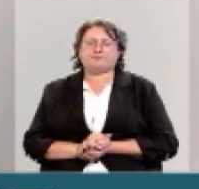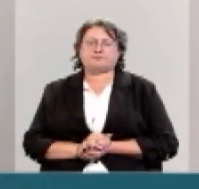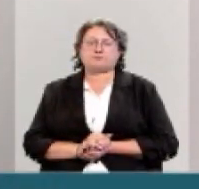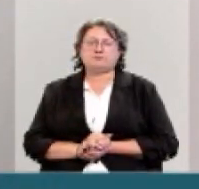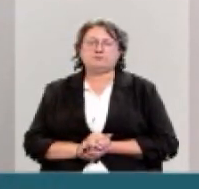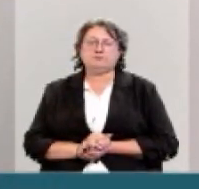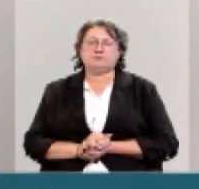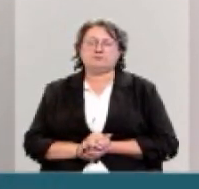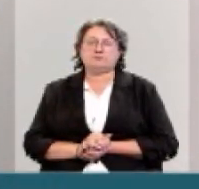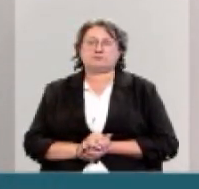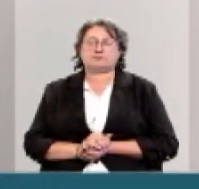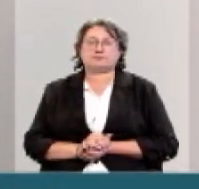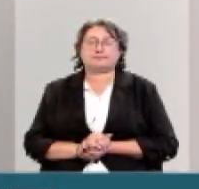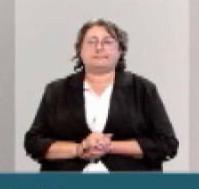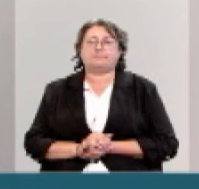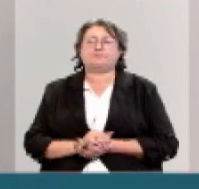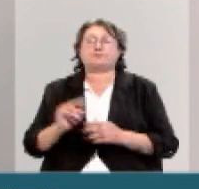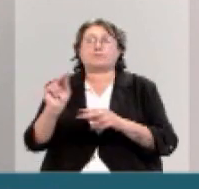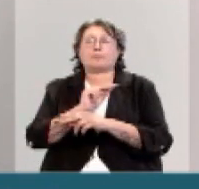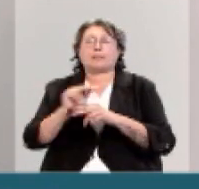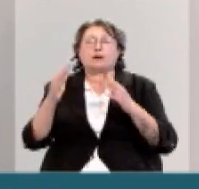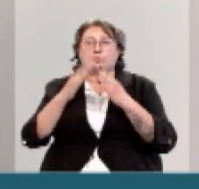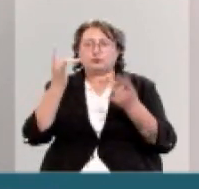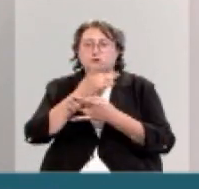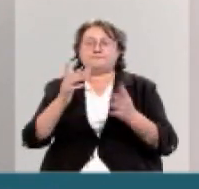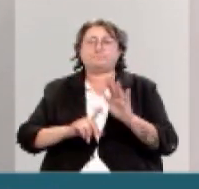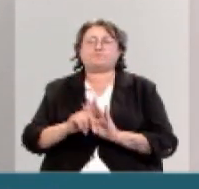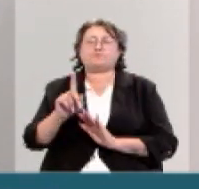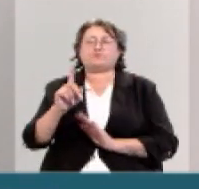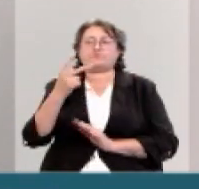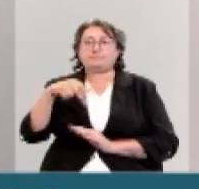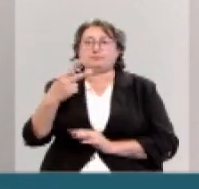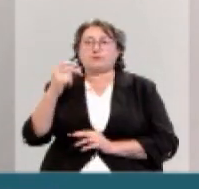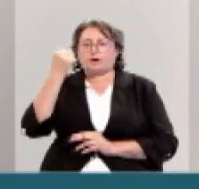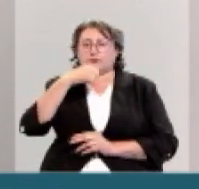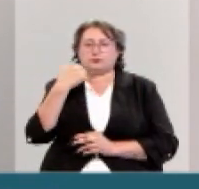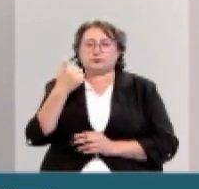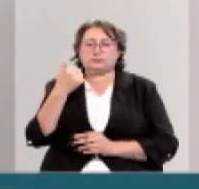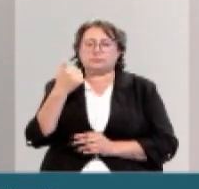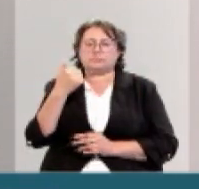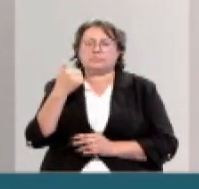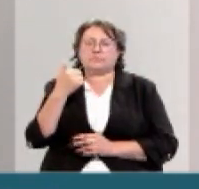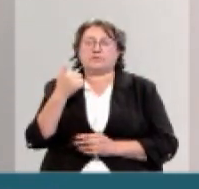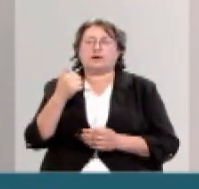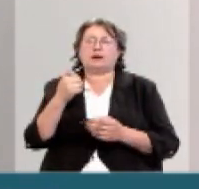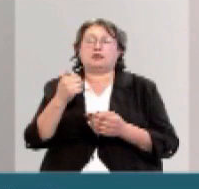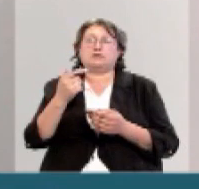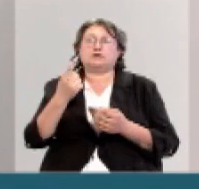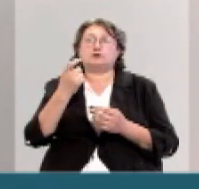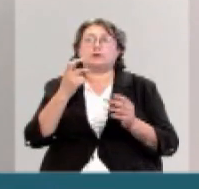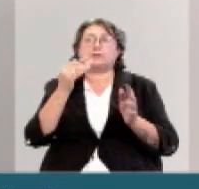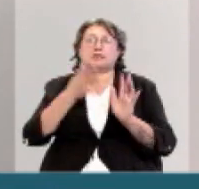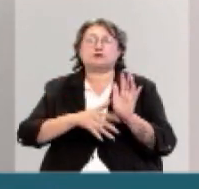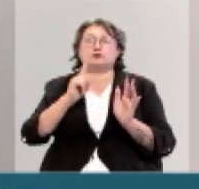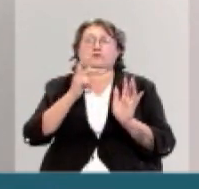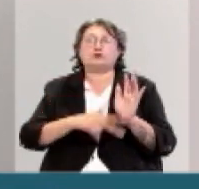құрылысы аяқталды. Бүгінгі күні ғимарат тұрғызылып, шатыр жабыны, терезе, есік блоктары орнатылды. Ғимаратта әрлеу жұмыстары, электр